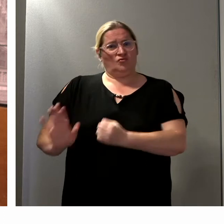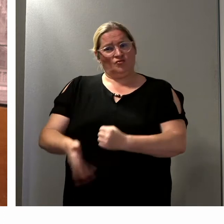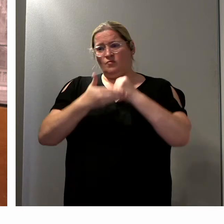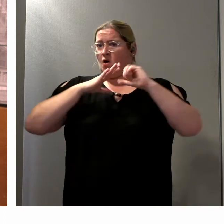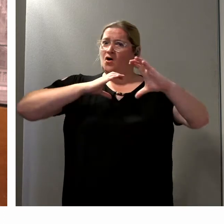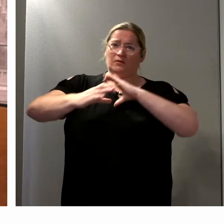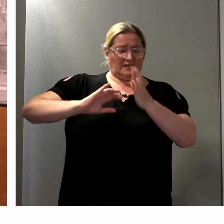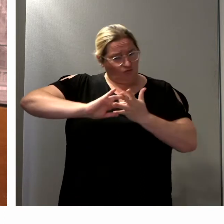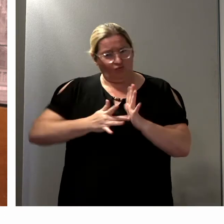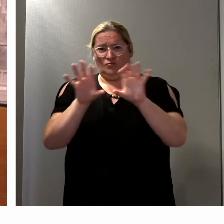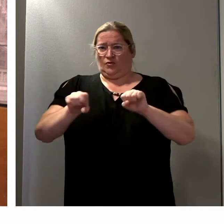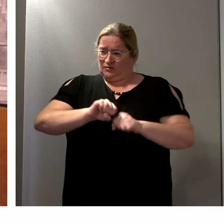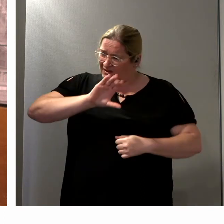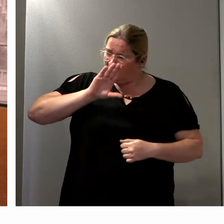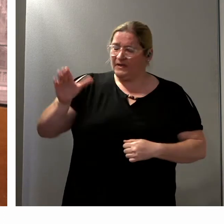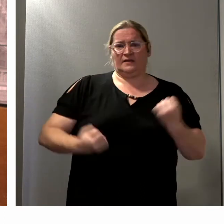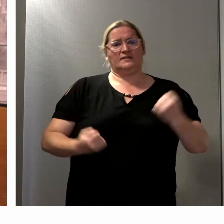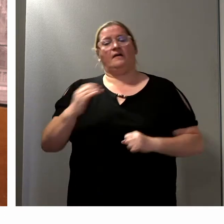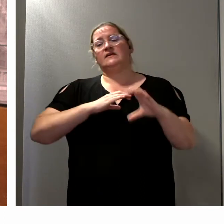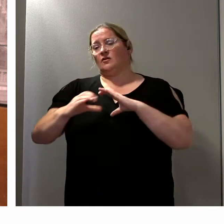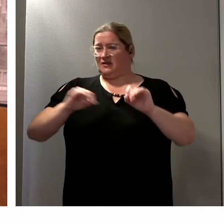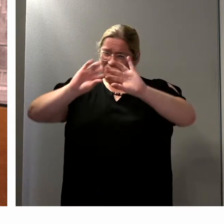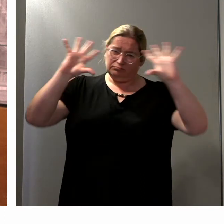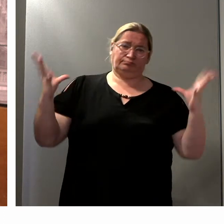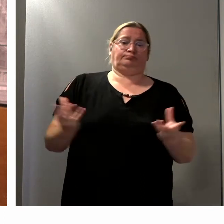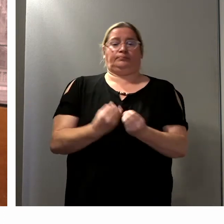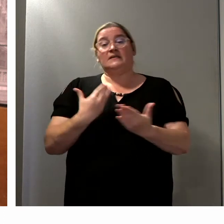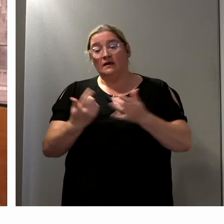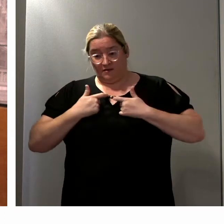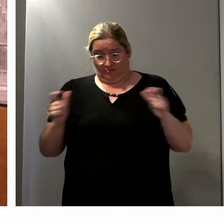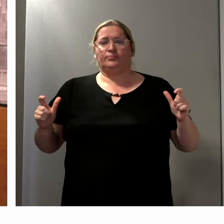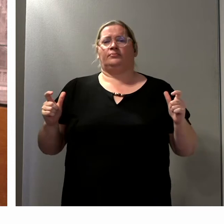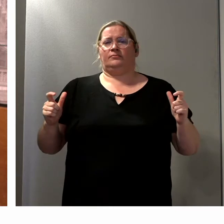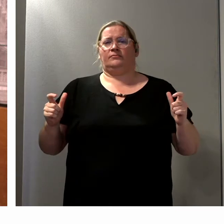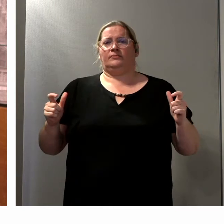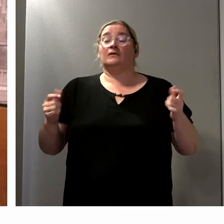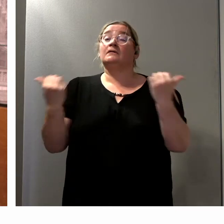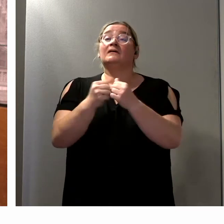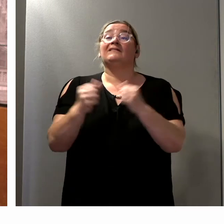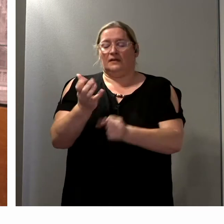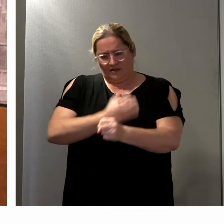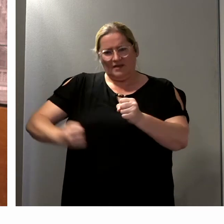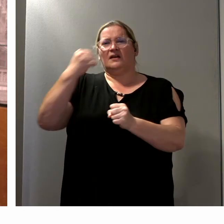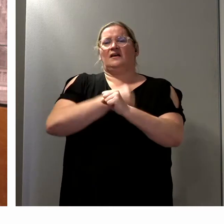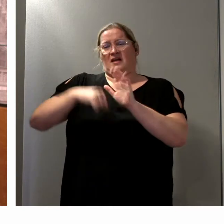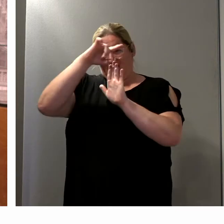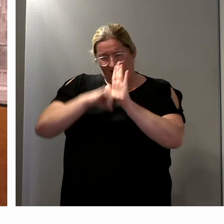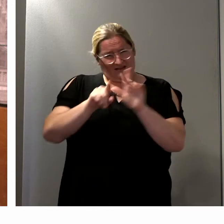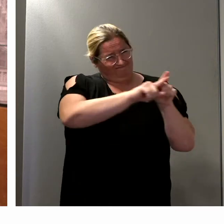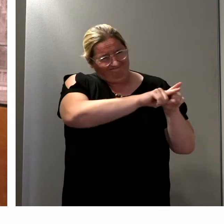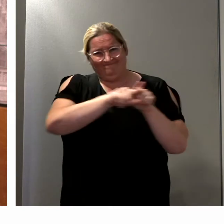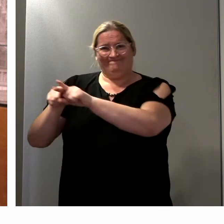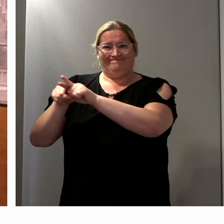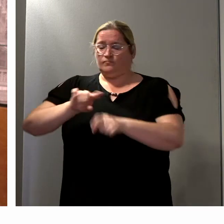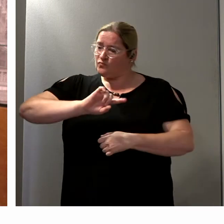communication réalisés par le service, pour arriver finalement à tomber sur un socle de règles homogènes qui soit partagé par tous